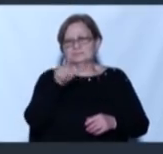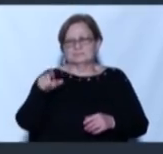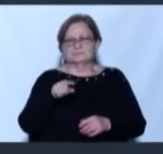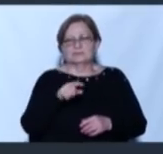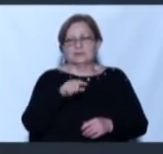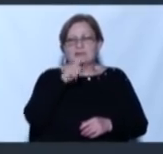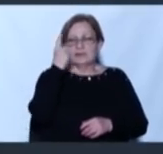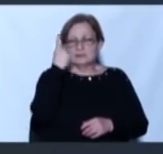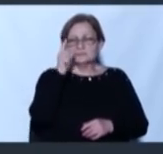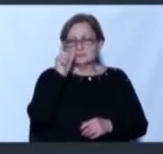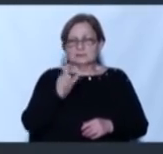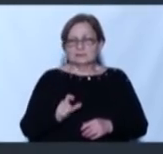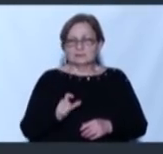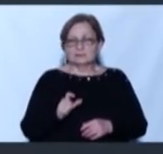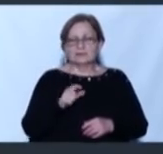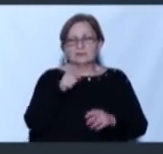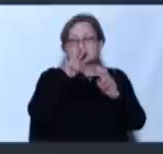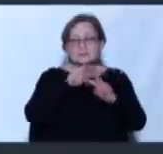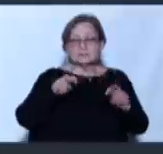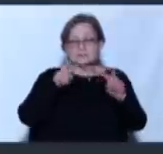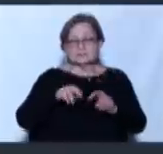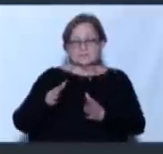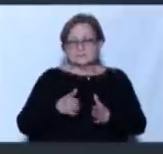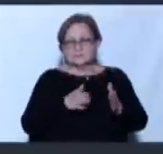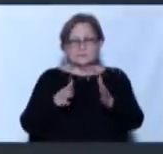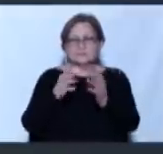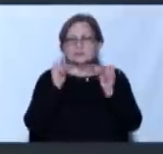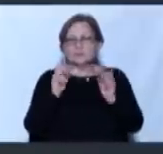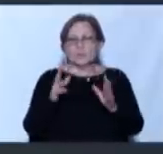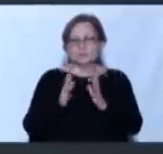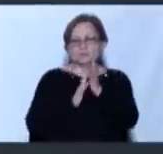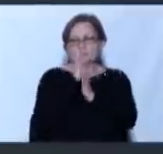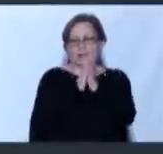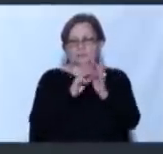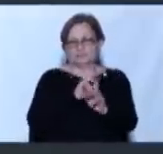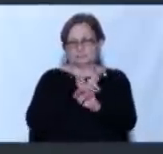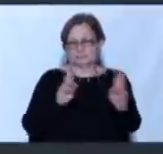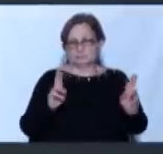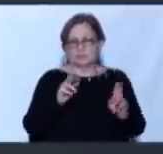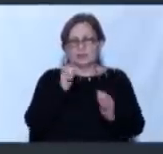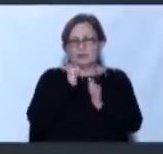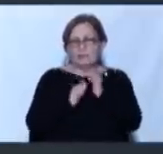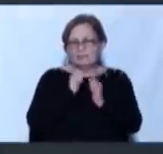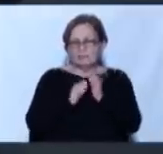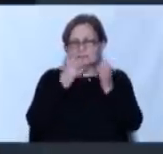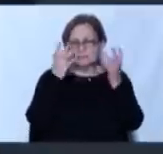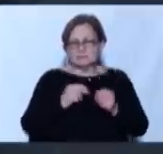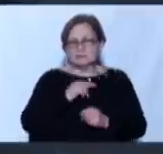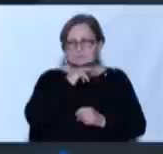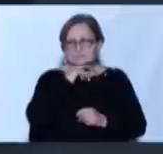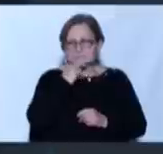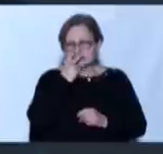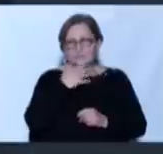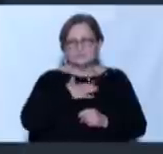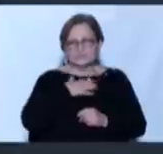ადამიანი, ერთი ადამიანი, აი ამაში იკულებს გზას, როგორც უსიერ ტყეში. აი ამ ვითარებაშია განუწყვეტლივ ყოველდღიურად თქვენ თუ გადახედავთ